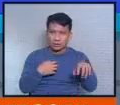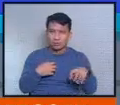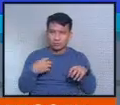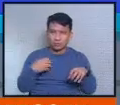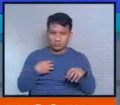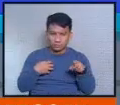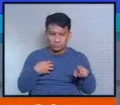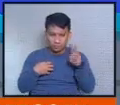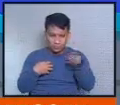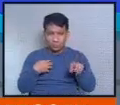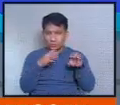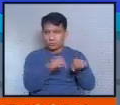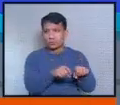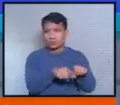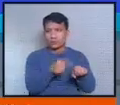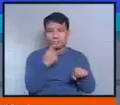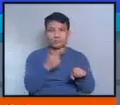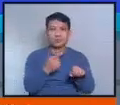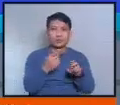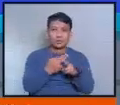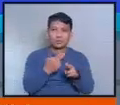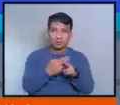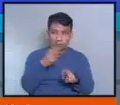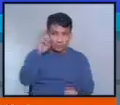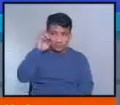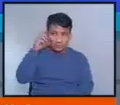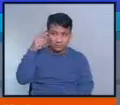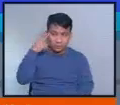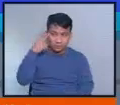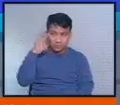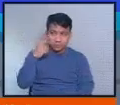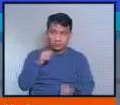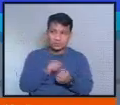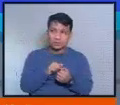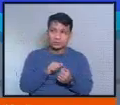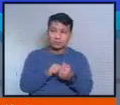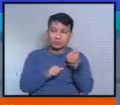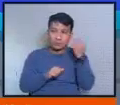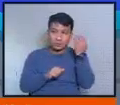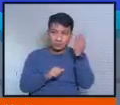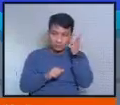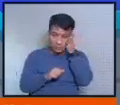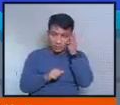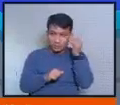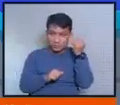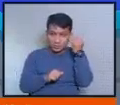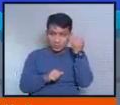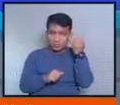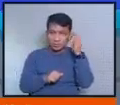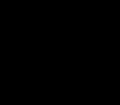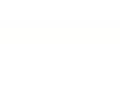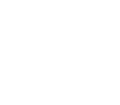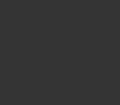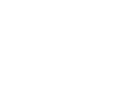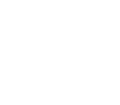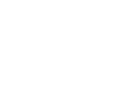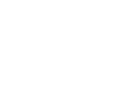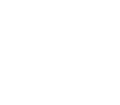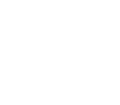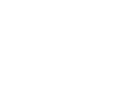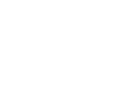Nahuli ng mga polis ang consignee ng shipment na sina Edison Pascual Chua at kasama nitong si Brian James Bantegi.